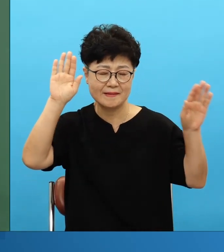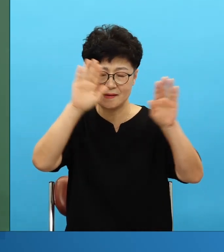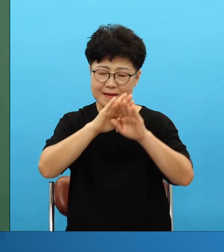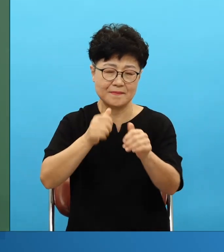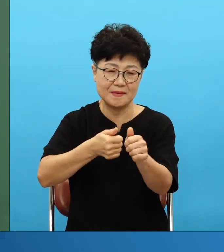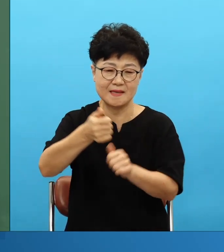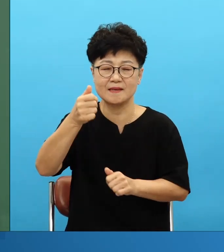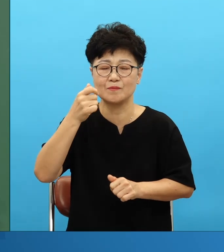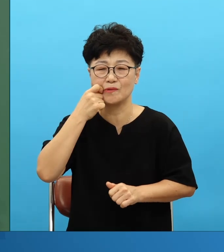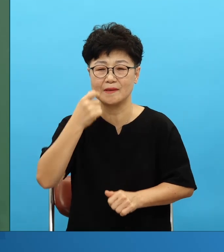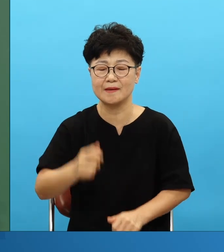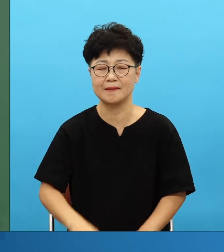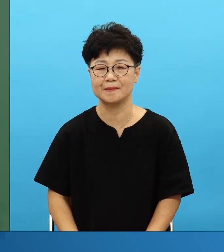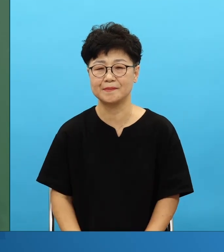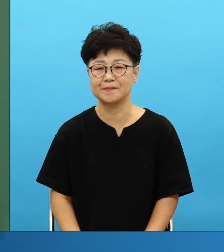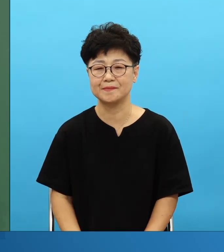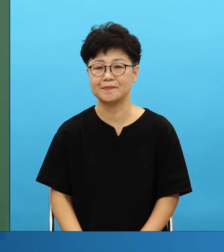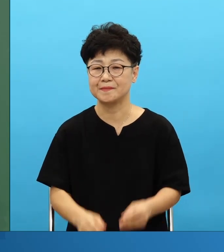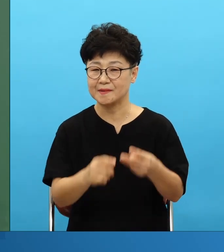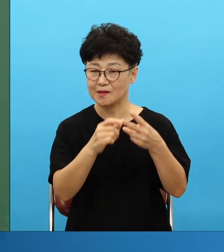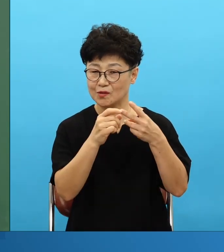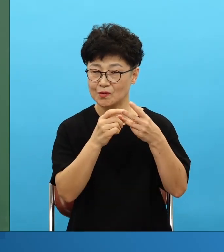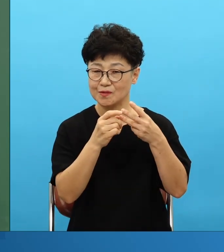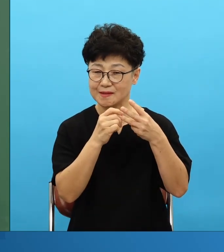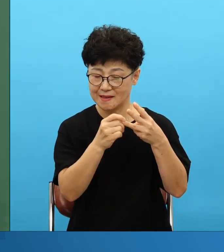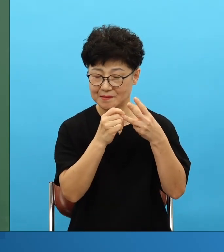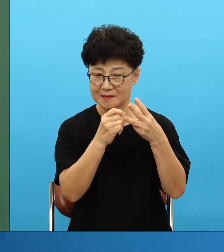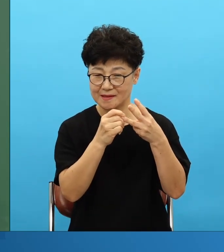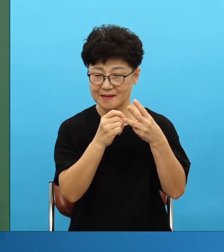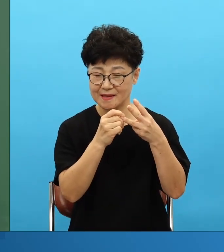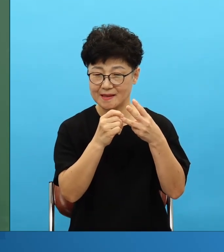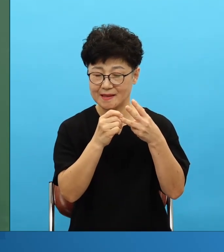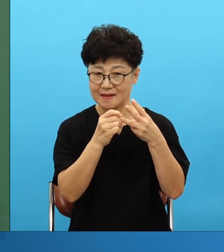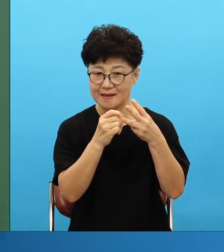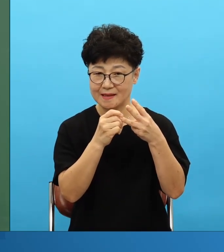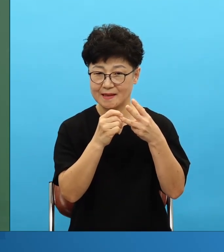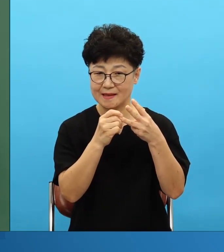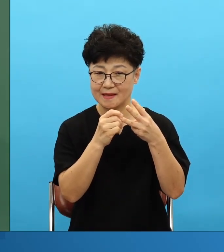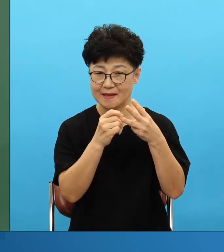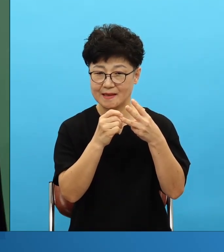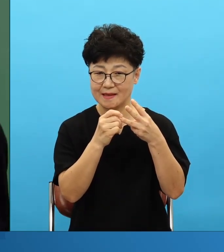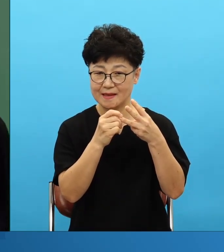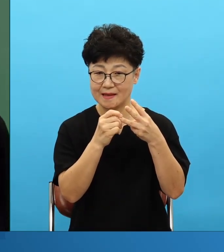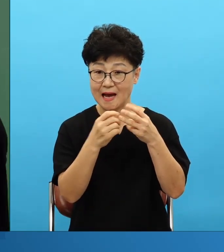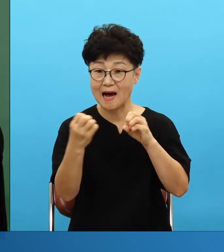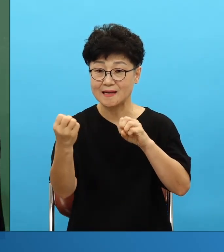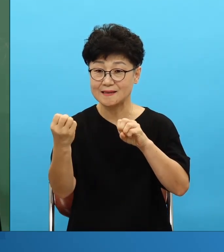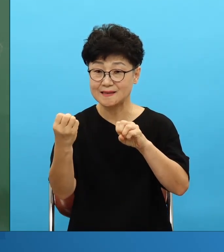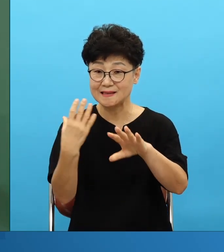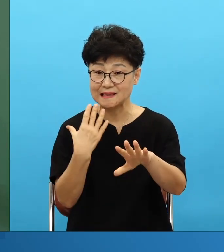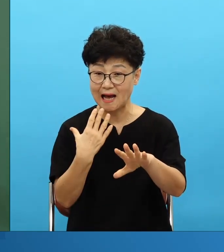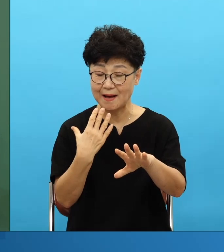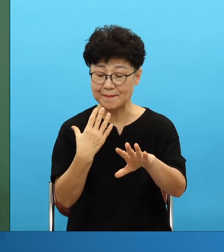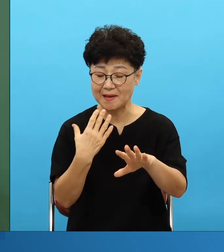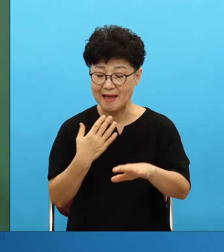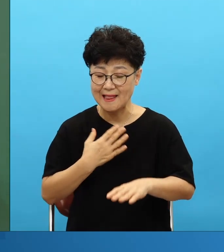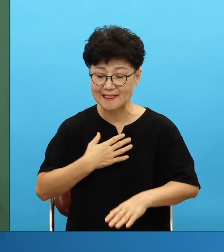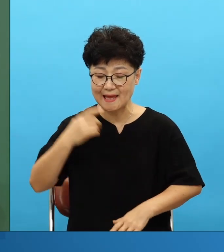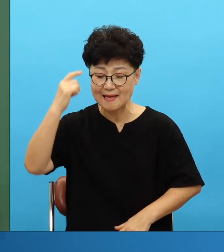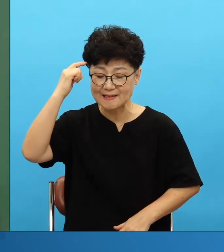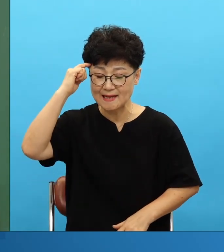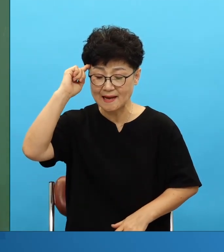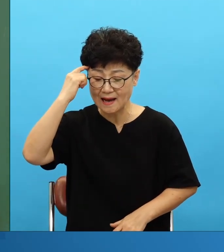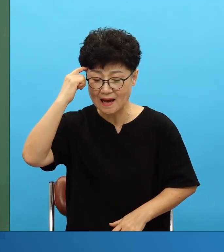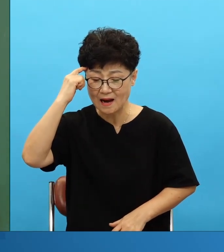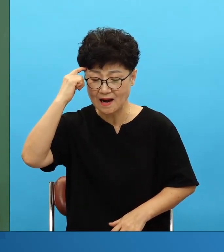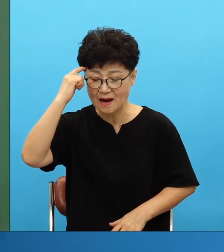what else? 응답은 싹 다 거의 내가 생각지 않은 거 반대쪽에 있어요. Then all my answers, they're on the opposite side of